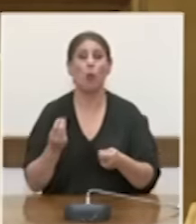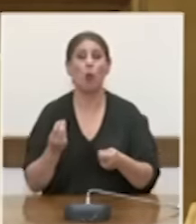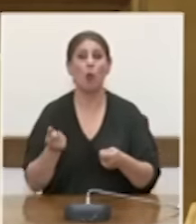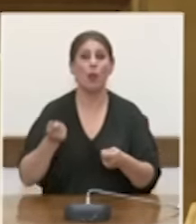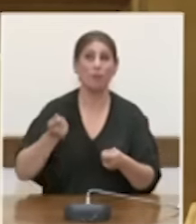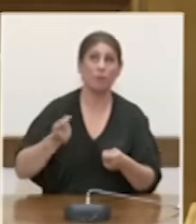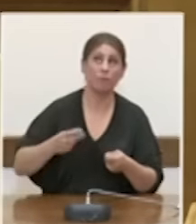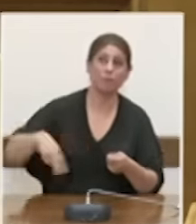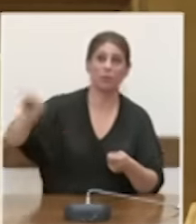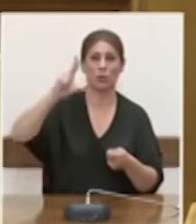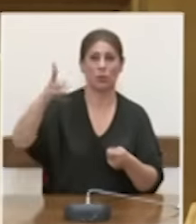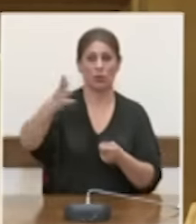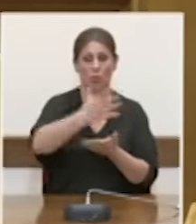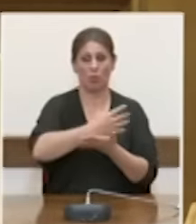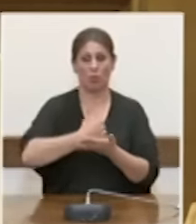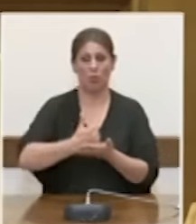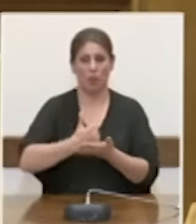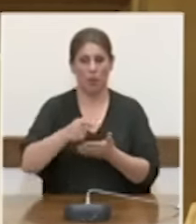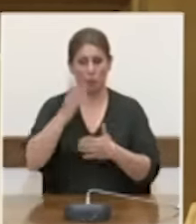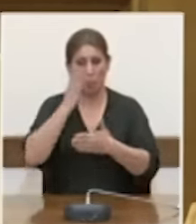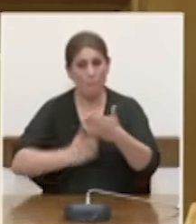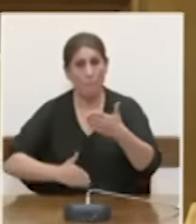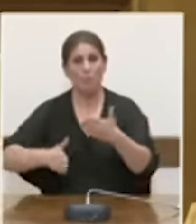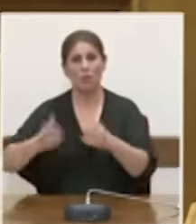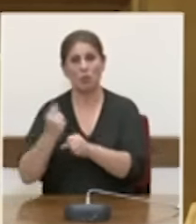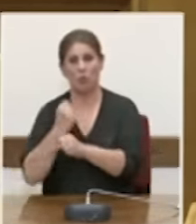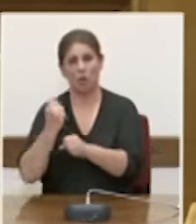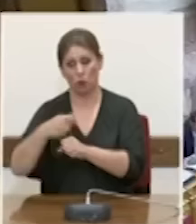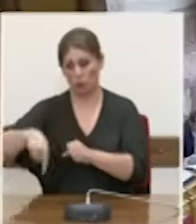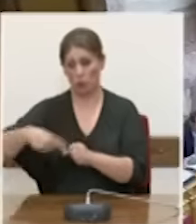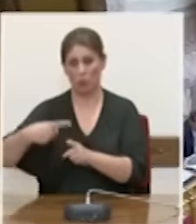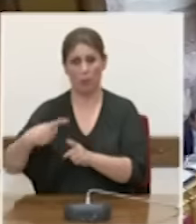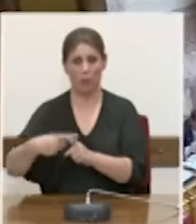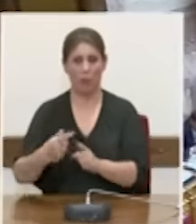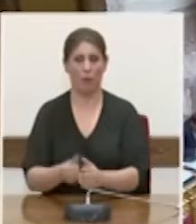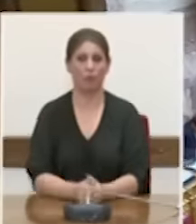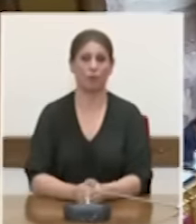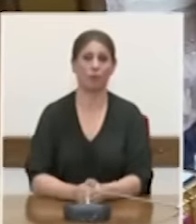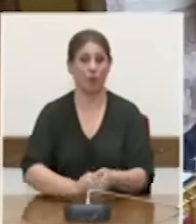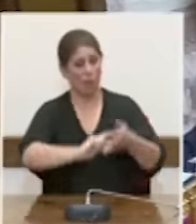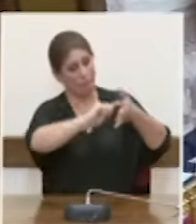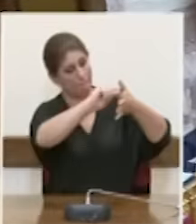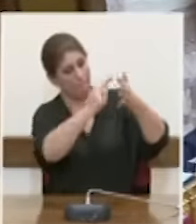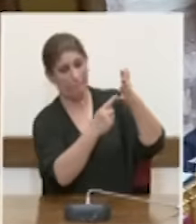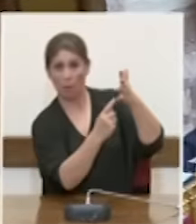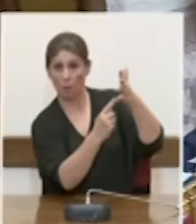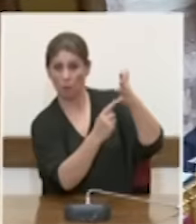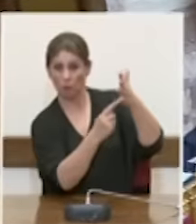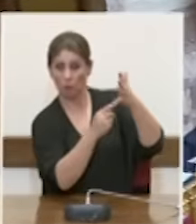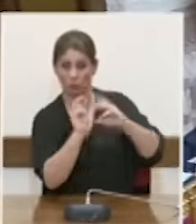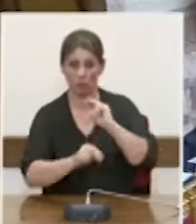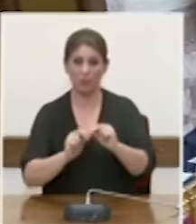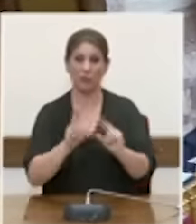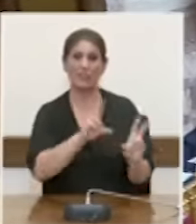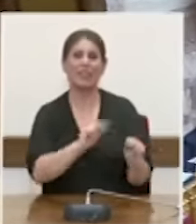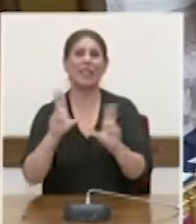υψηλότερα εισοδήματα από τον μέσο εργαζόμενο στην Ελλάδα. Πέμπτο, Ψηφίσατε την κοινή αγροτική πολιτική